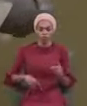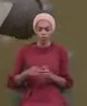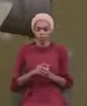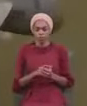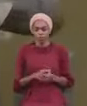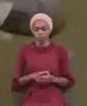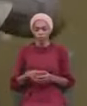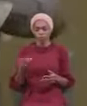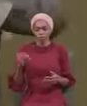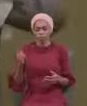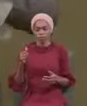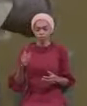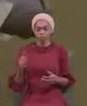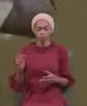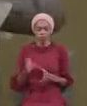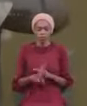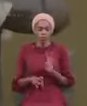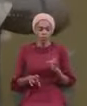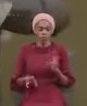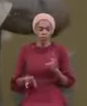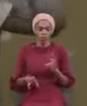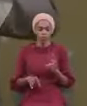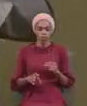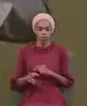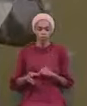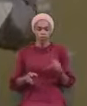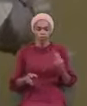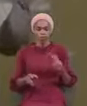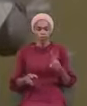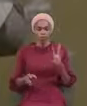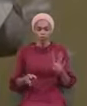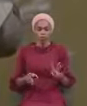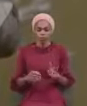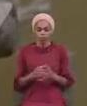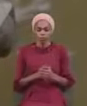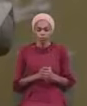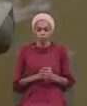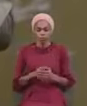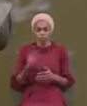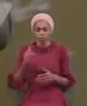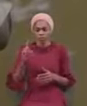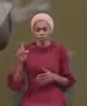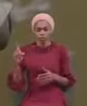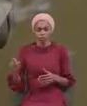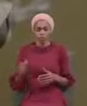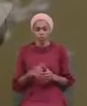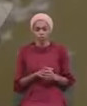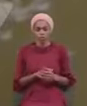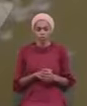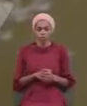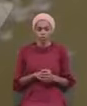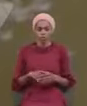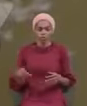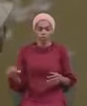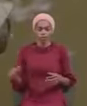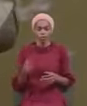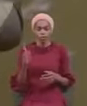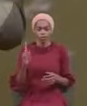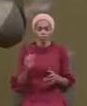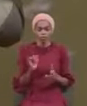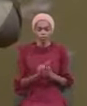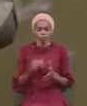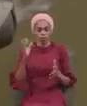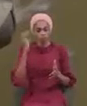24 verset 24 la Bible dit c'est pourquoi quiconque entend ces paroles que je dis et les met en